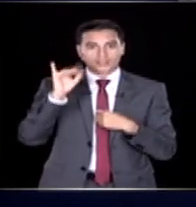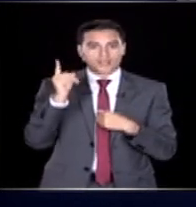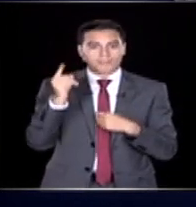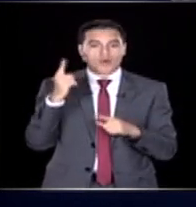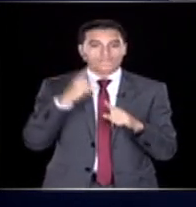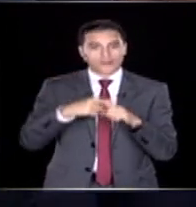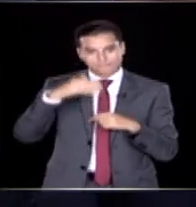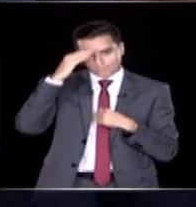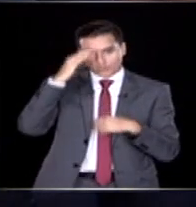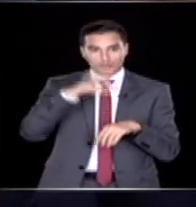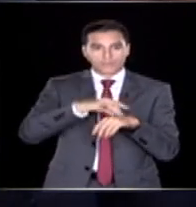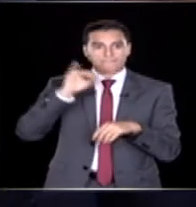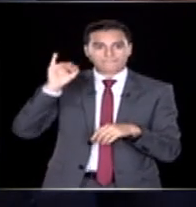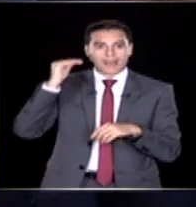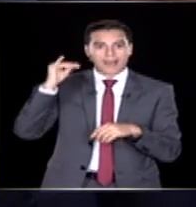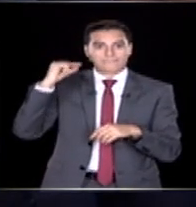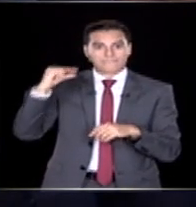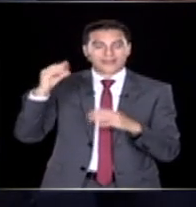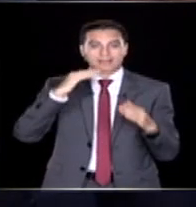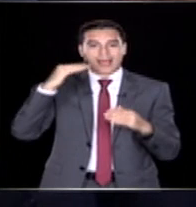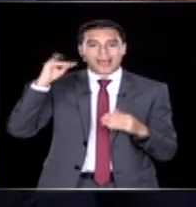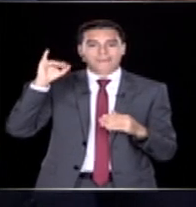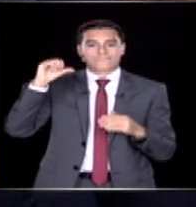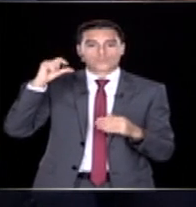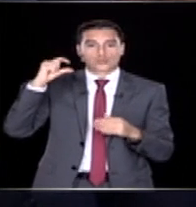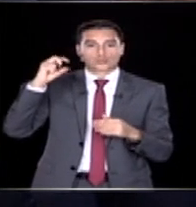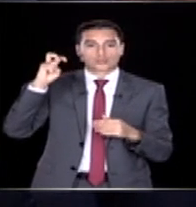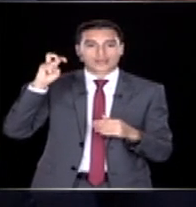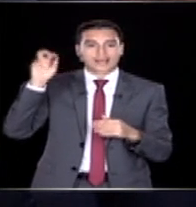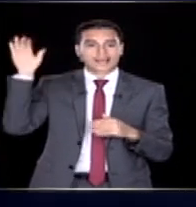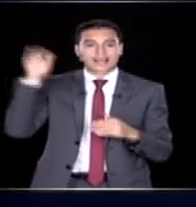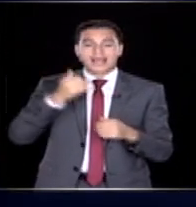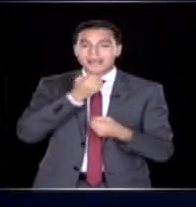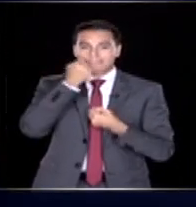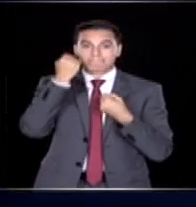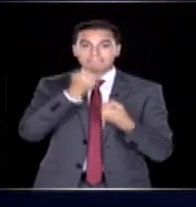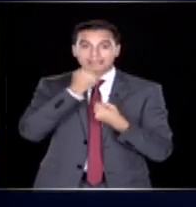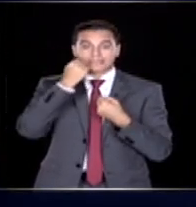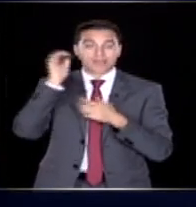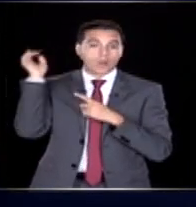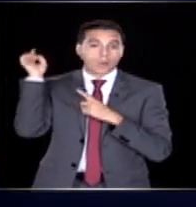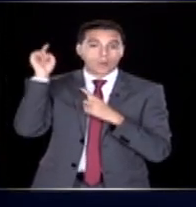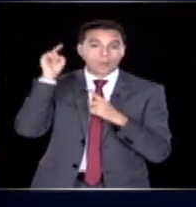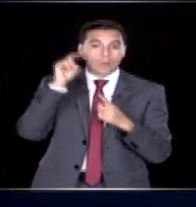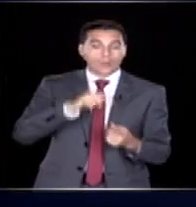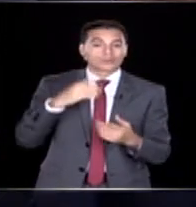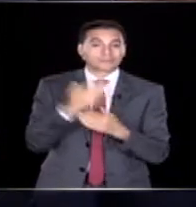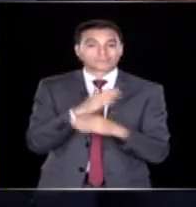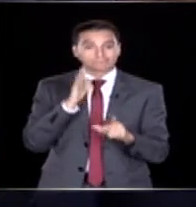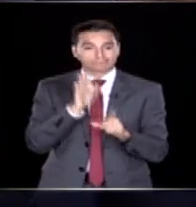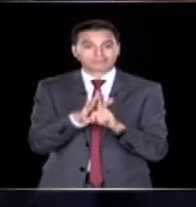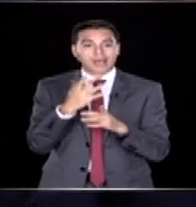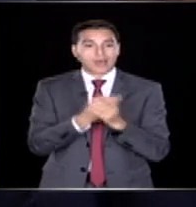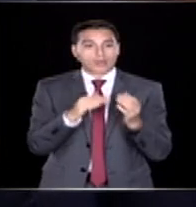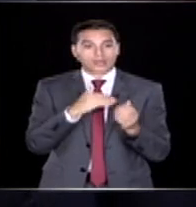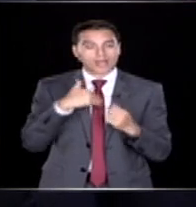وبشكر الدكتور محمد حمود، وانا عارف ان انتوا جايين يعني من منى القمح من الشرقيه عشان تبقوا موجودين معانا ومع اولادنا، فانا بحييكم انتوا